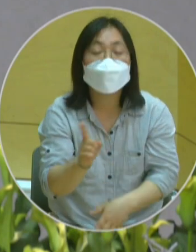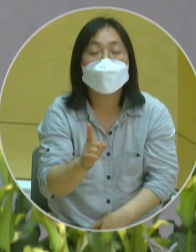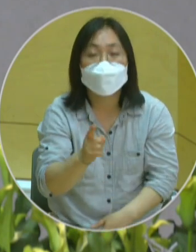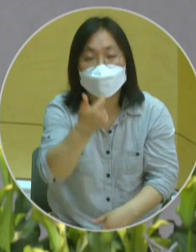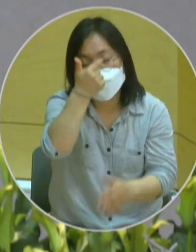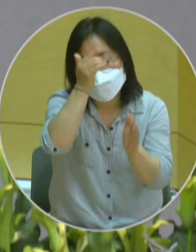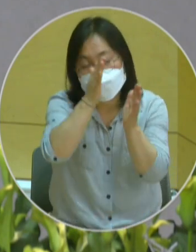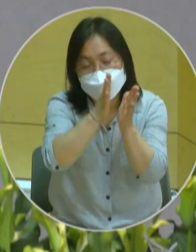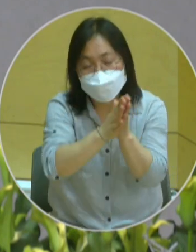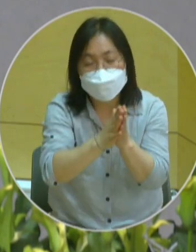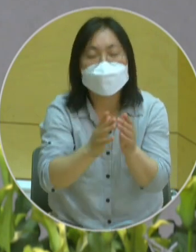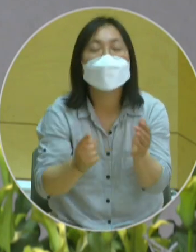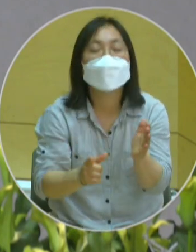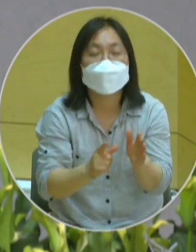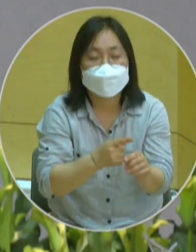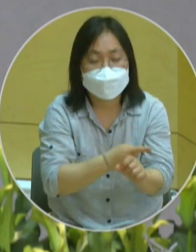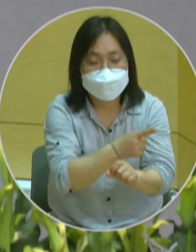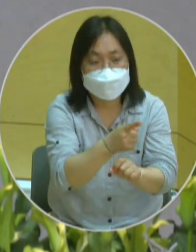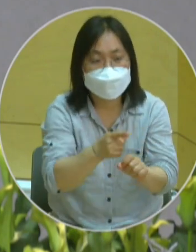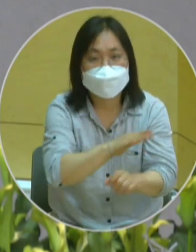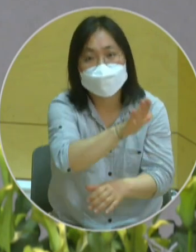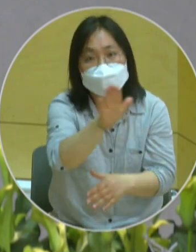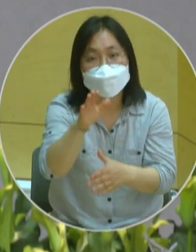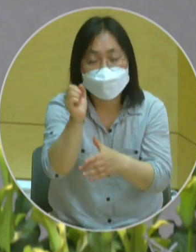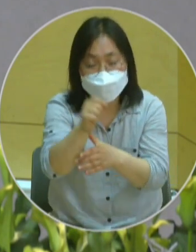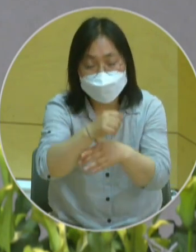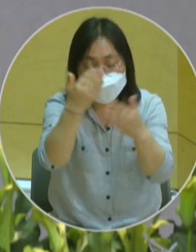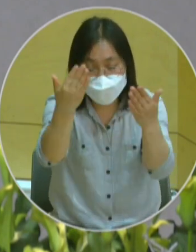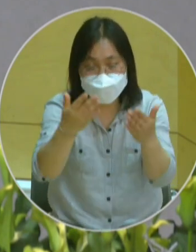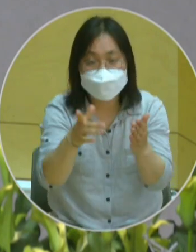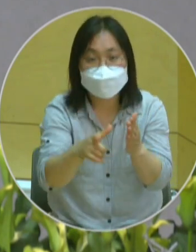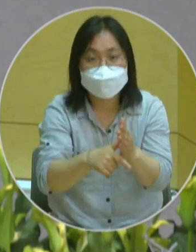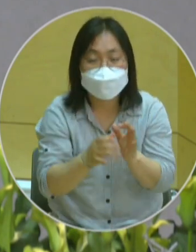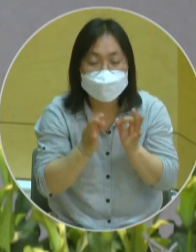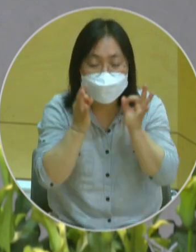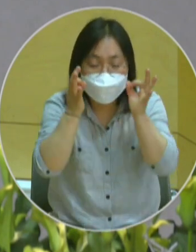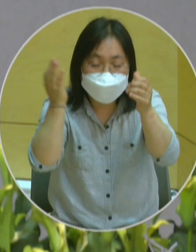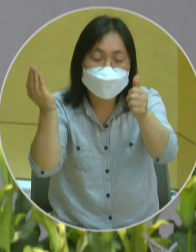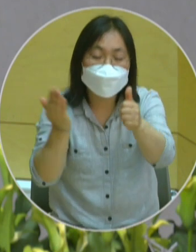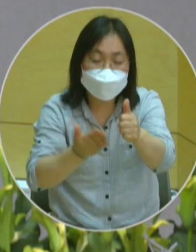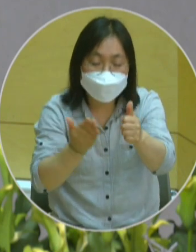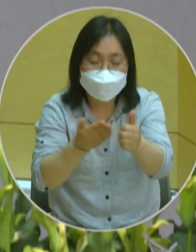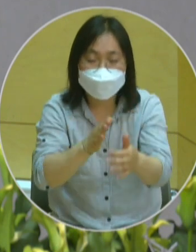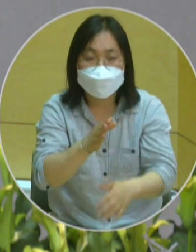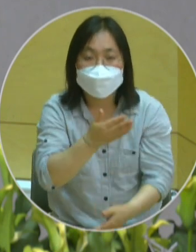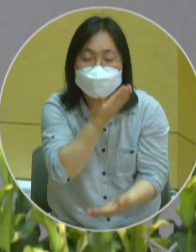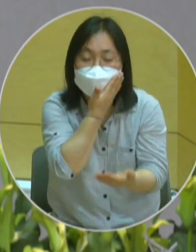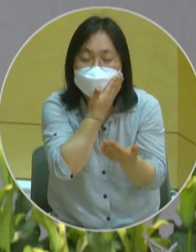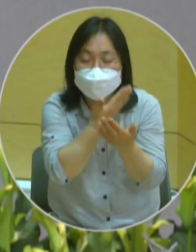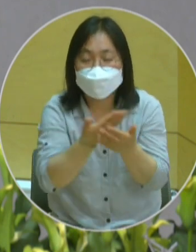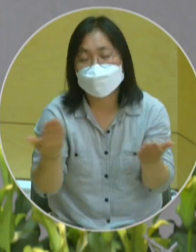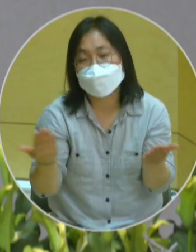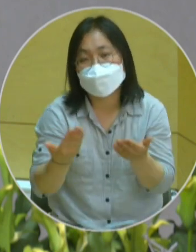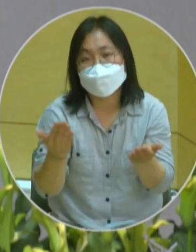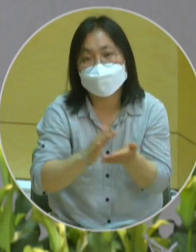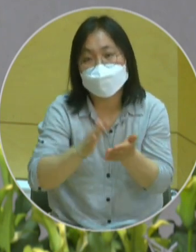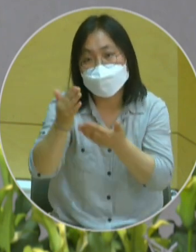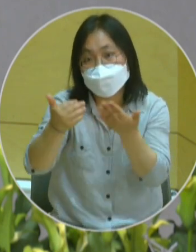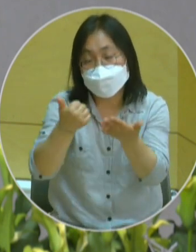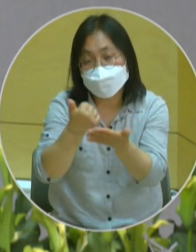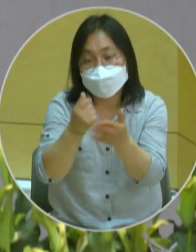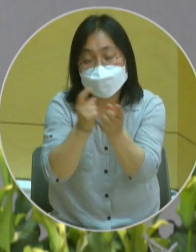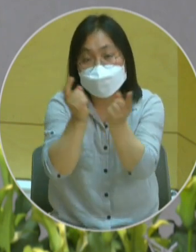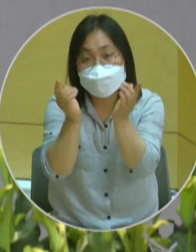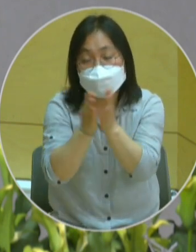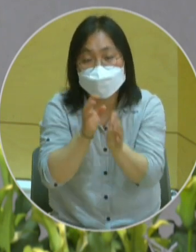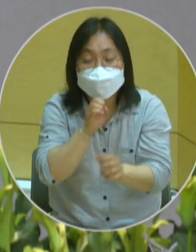기회, 간구할 기회를 우리에게 하나님 주실 때 그때 간구하는 것 참 중요한 일입니다. 하나님께서는 직접 말씀하실